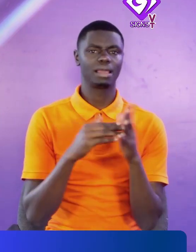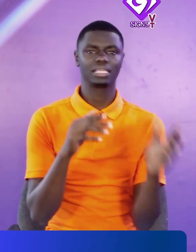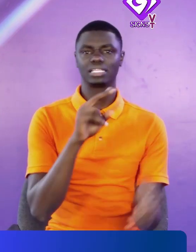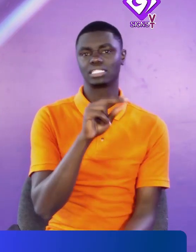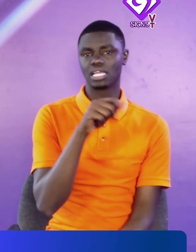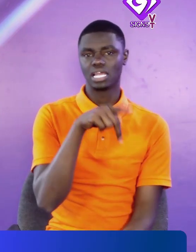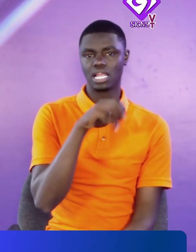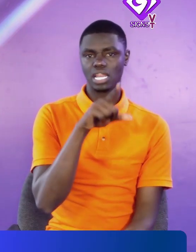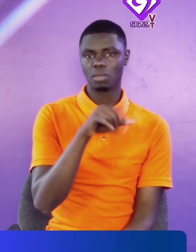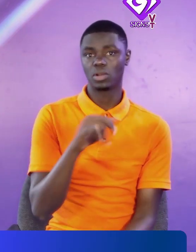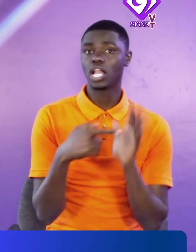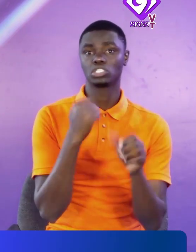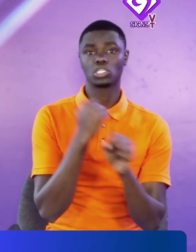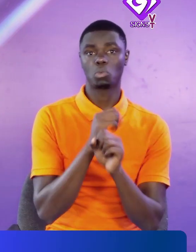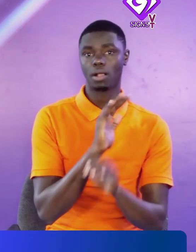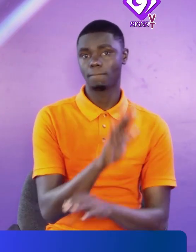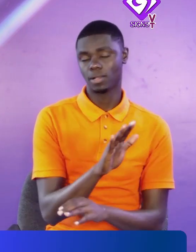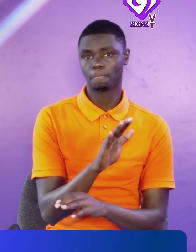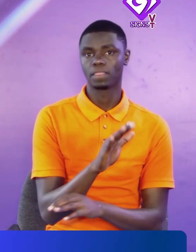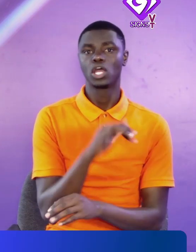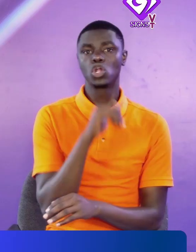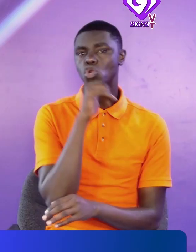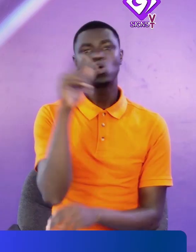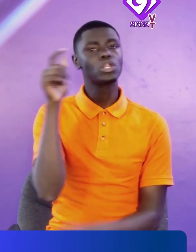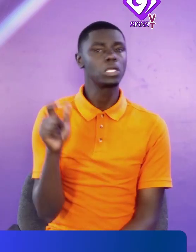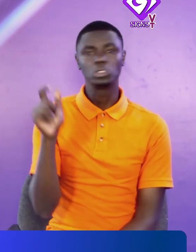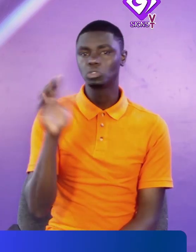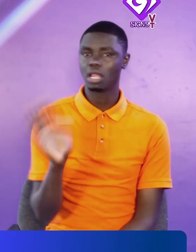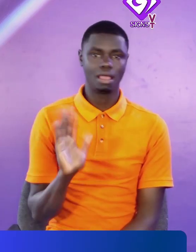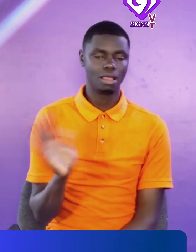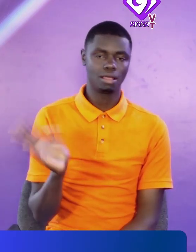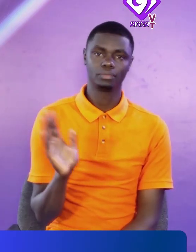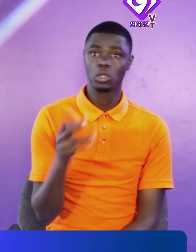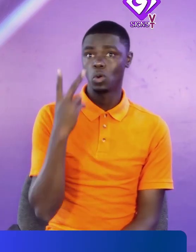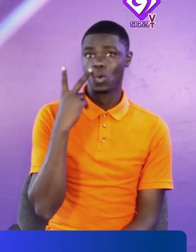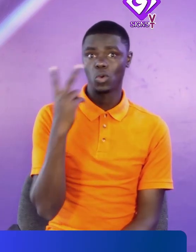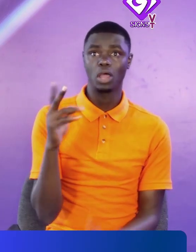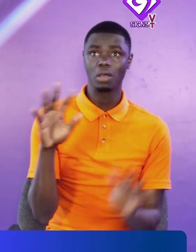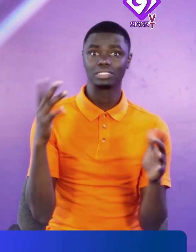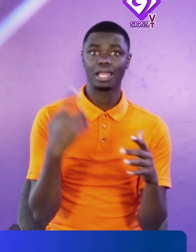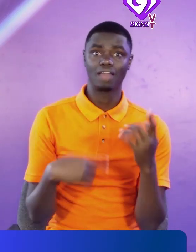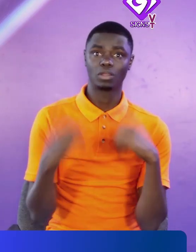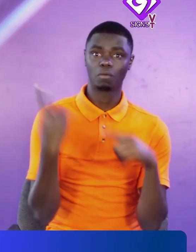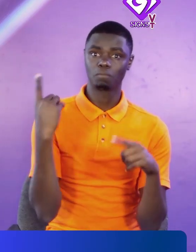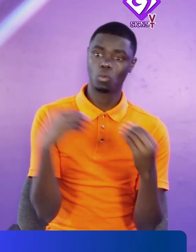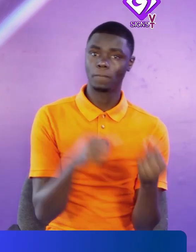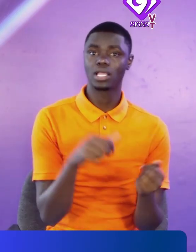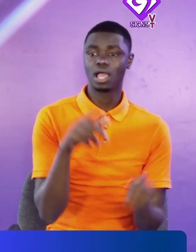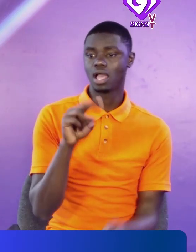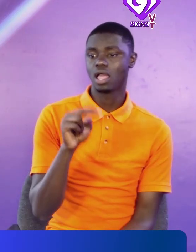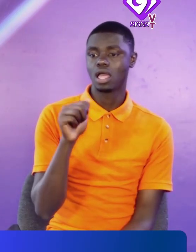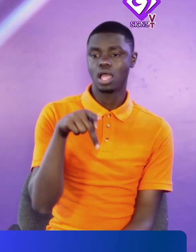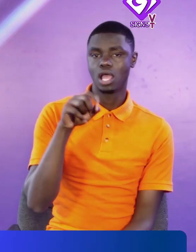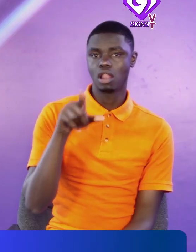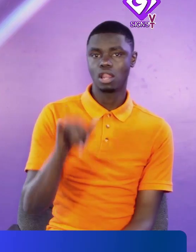kushinda. Anataka mataji, si pension. Manze uliona venye ali celebrate after kupiga Napoli 2-1. Kwa nini? Hawa